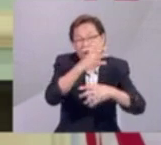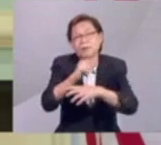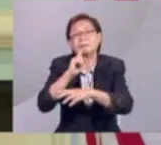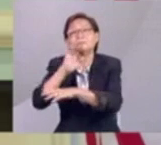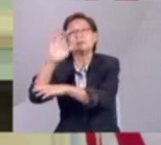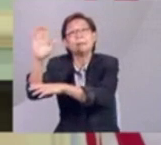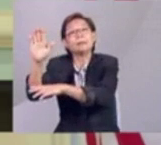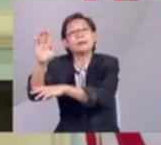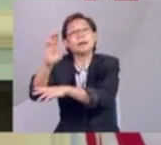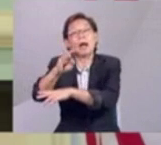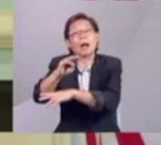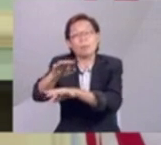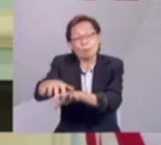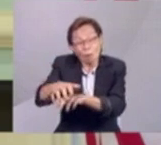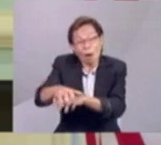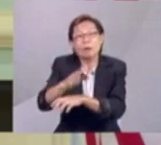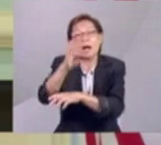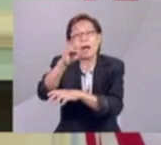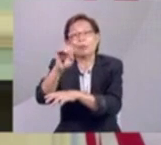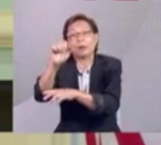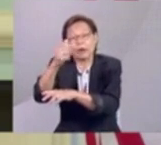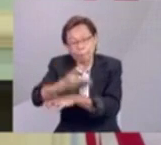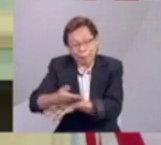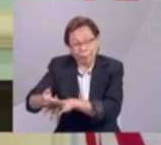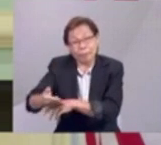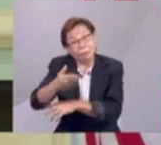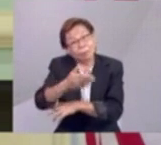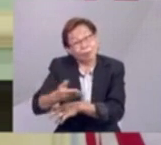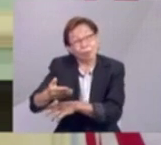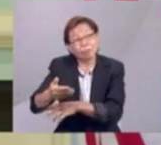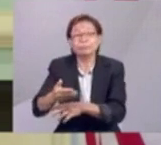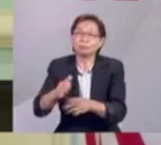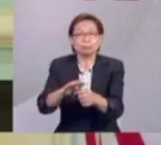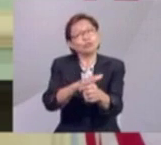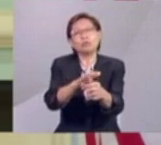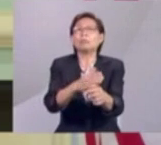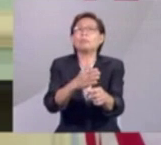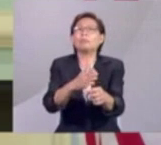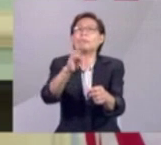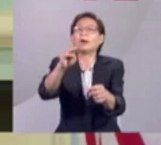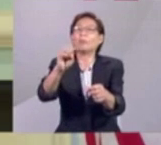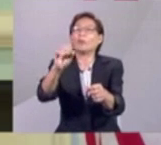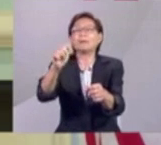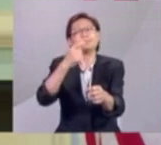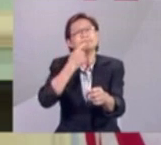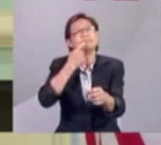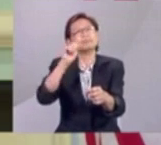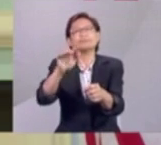bahwa jam bekalan barangan kepulauan juga mencukupi kehidupan Hai